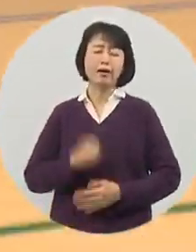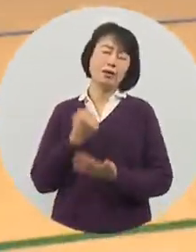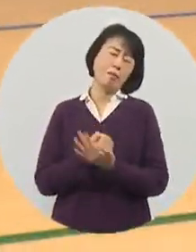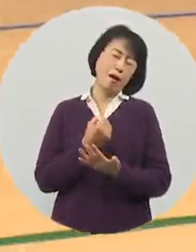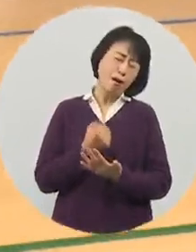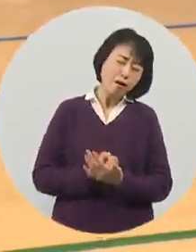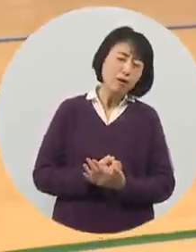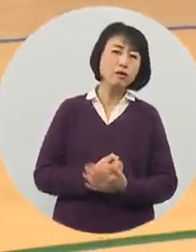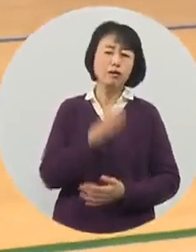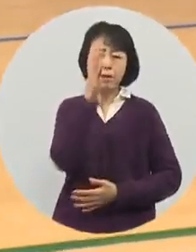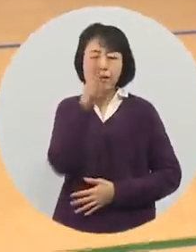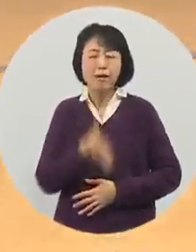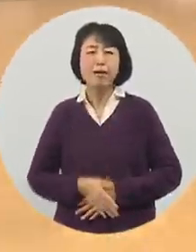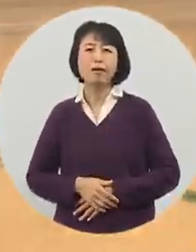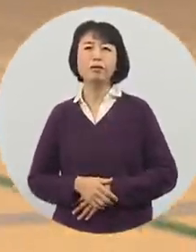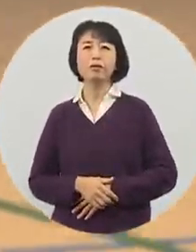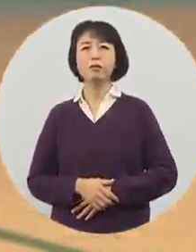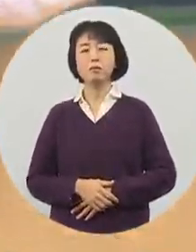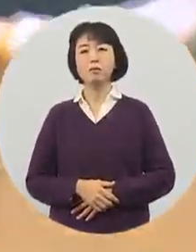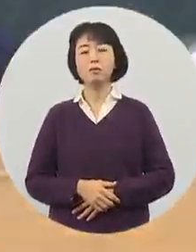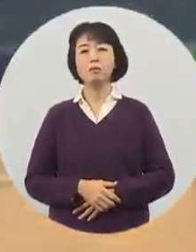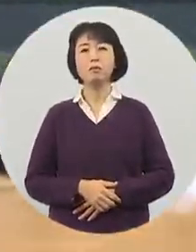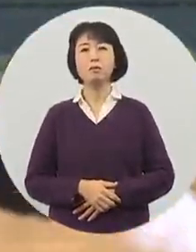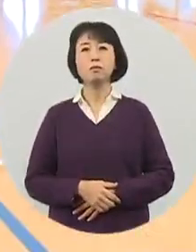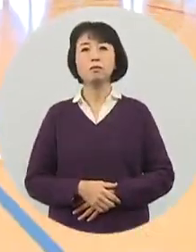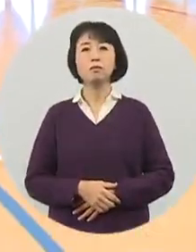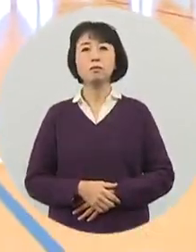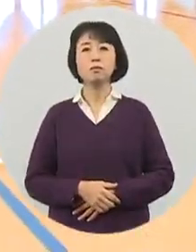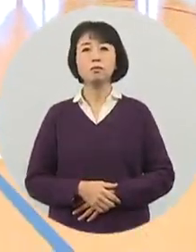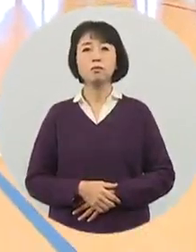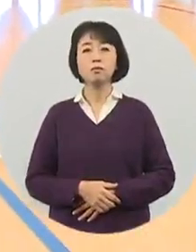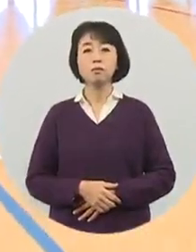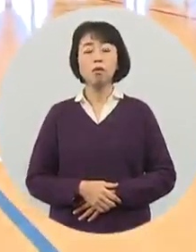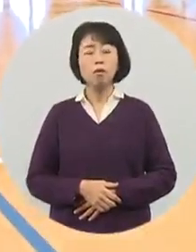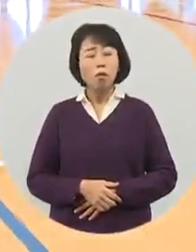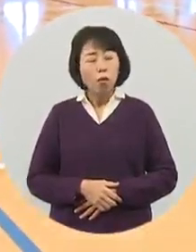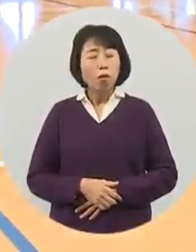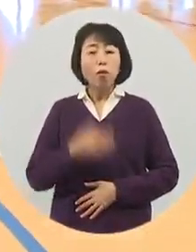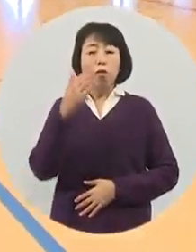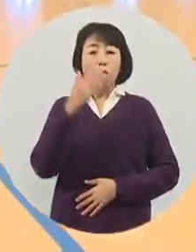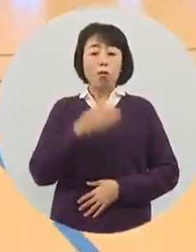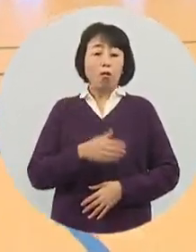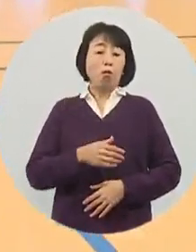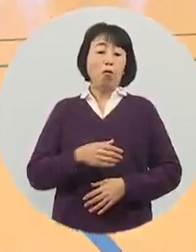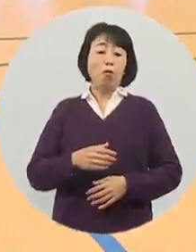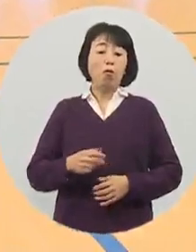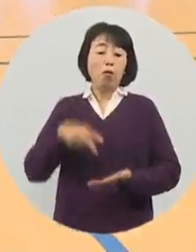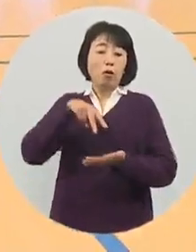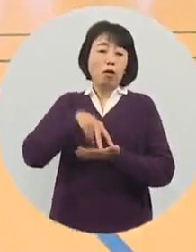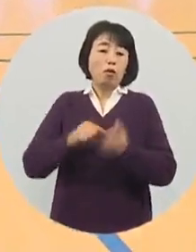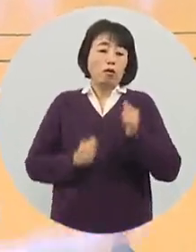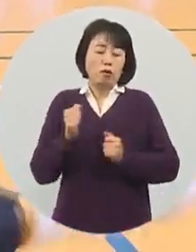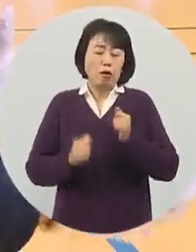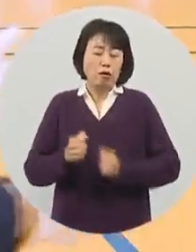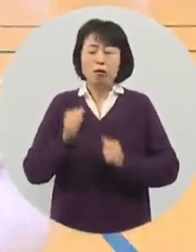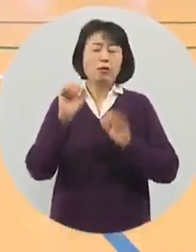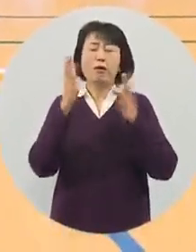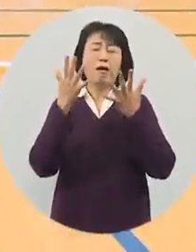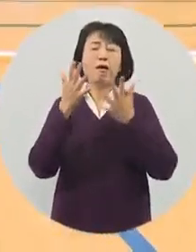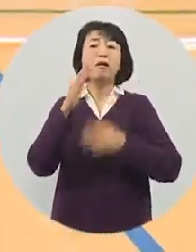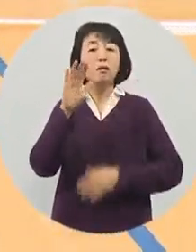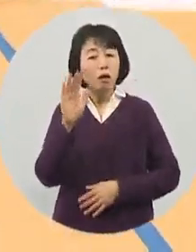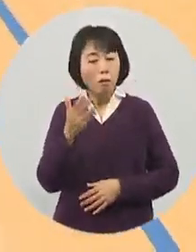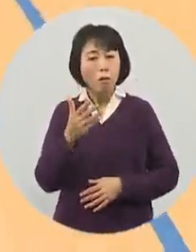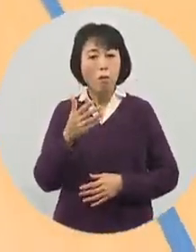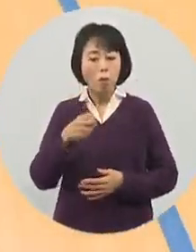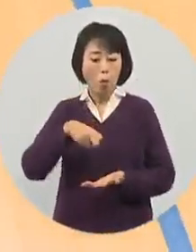い、とんでもないとこに。これ結構こう立ち上がって走ったりはないんですけど、結構なん